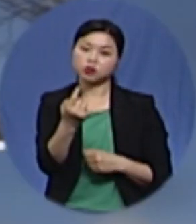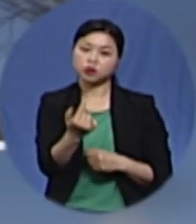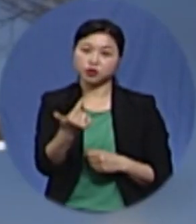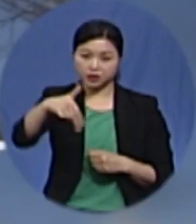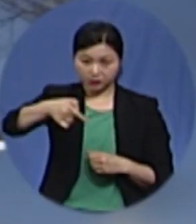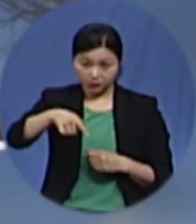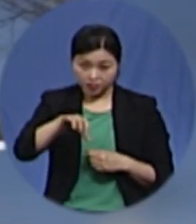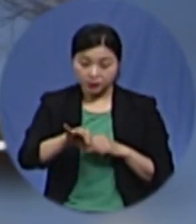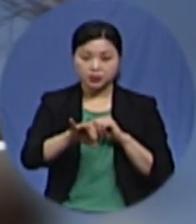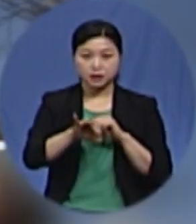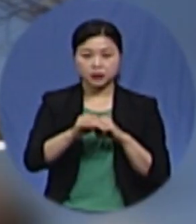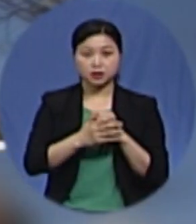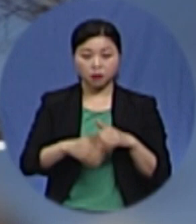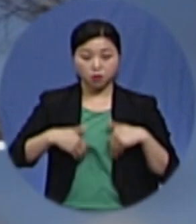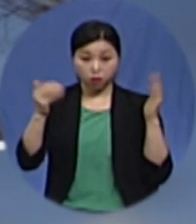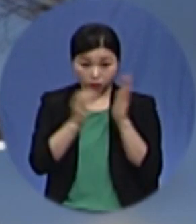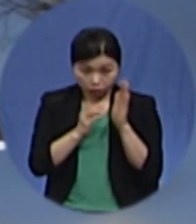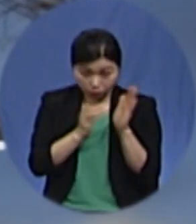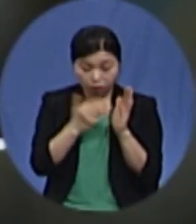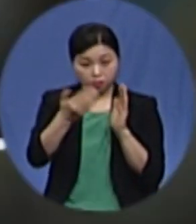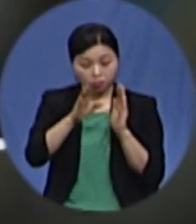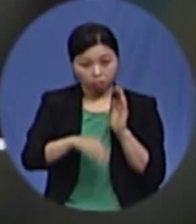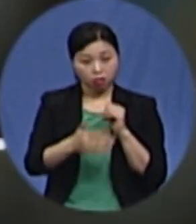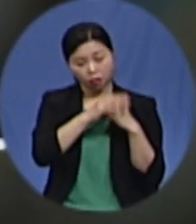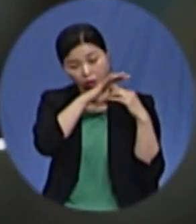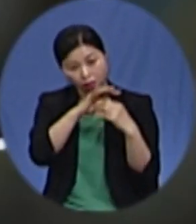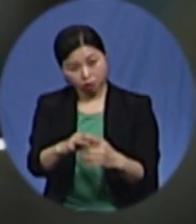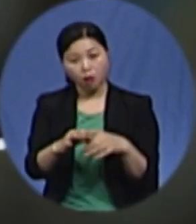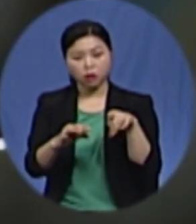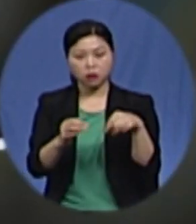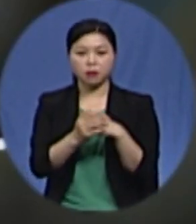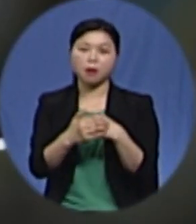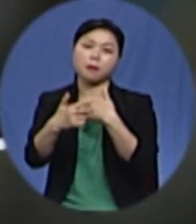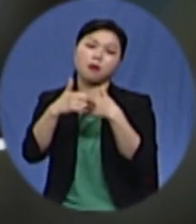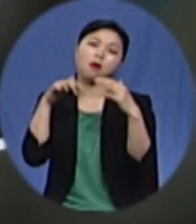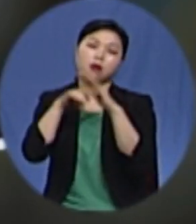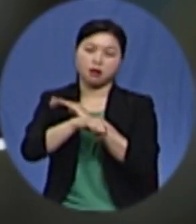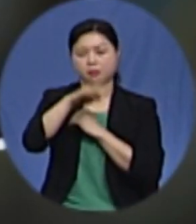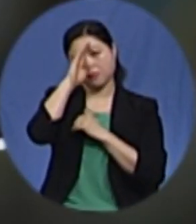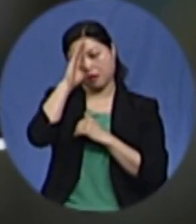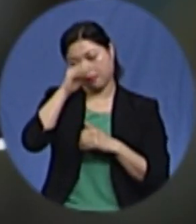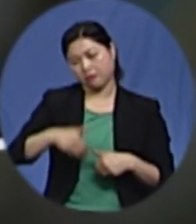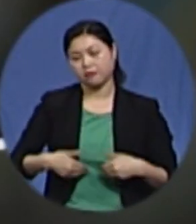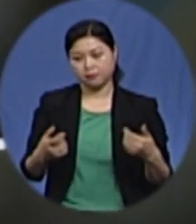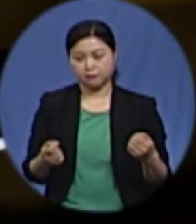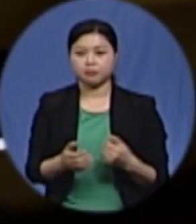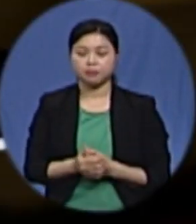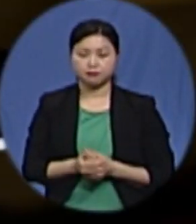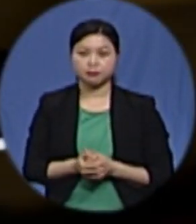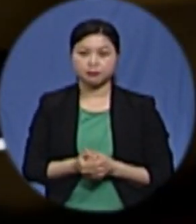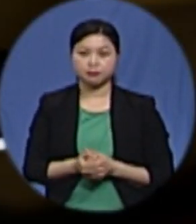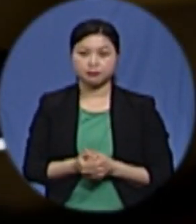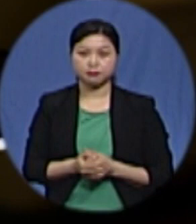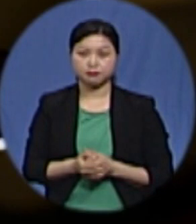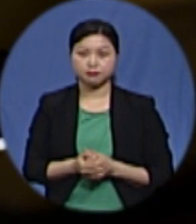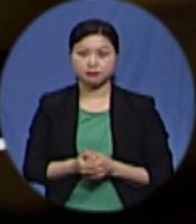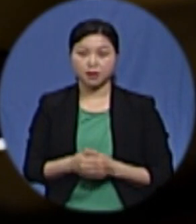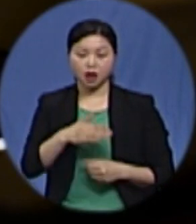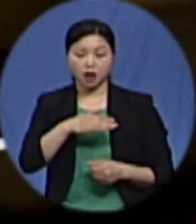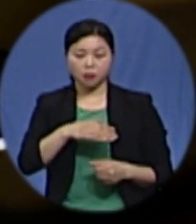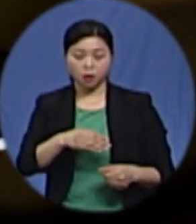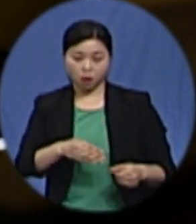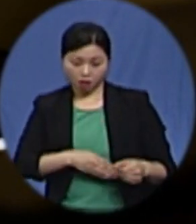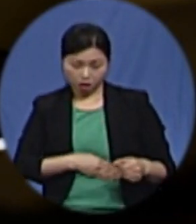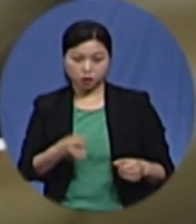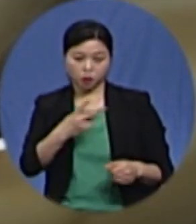봄이 지나도 사라지지 않는다면 치료가 필요한 병일 수 있다는데요. 간이나 신장 등 몸에 문제가